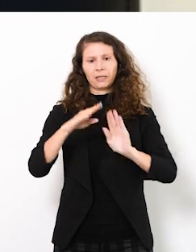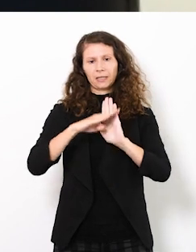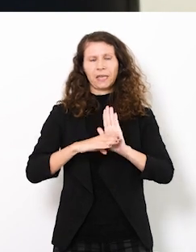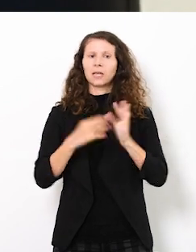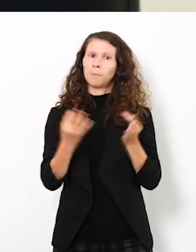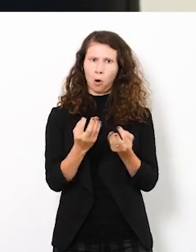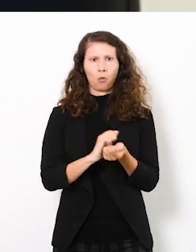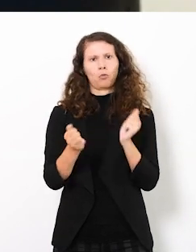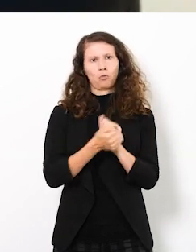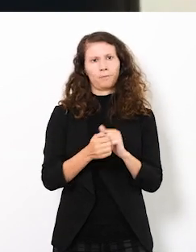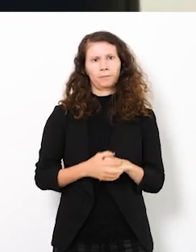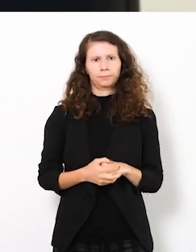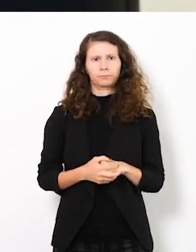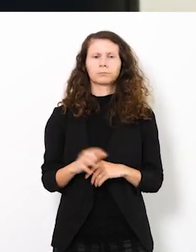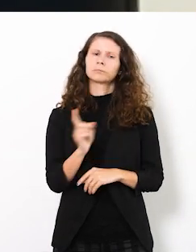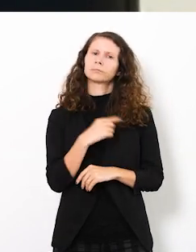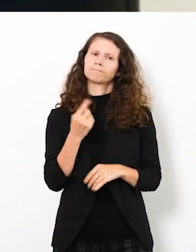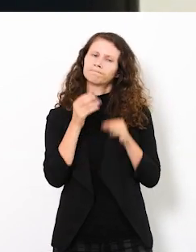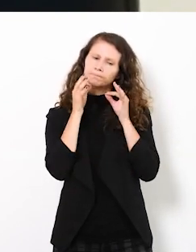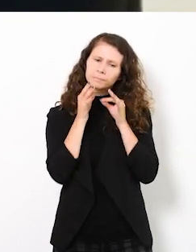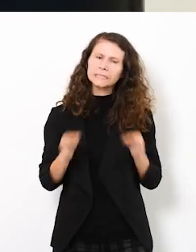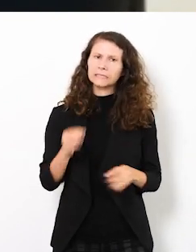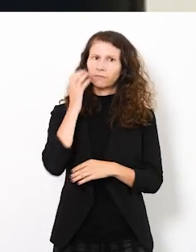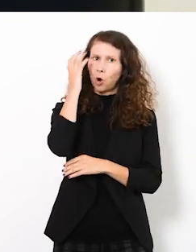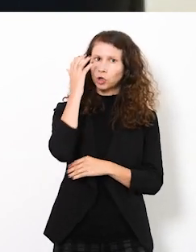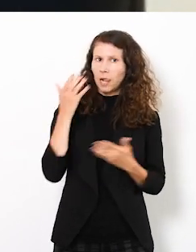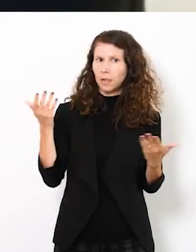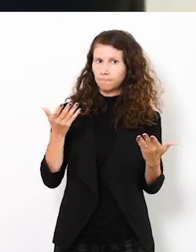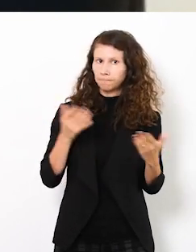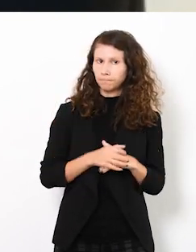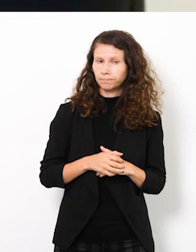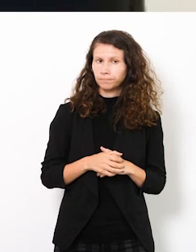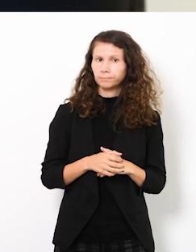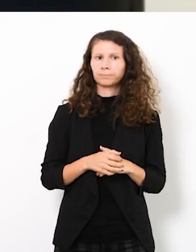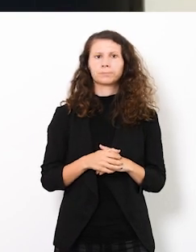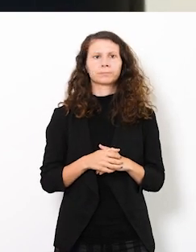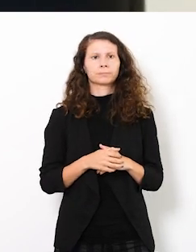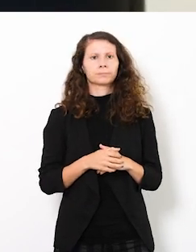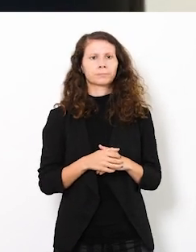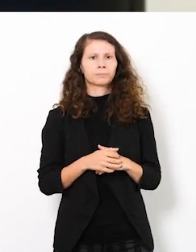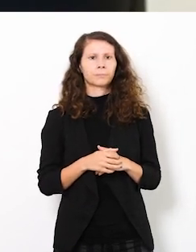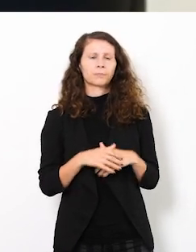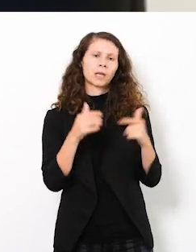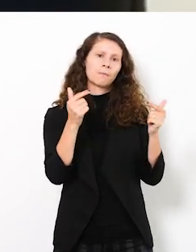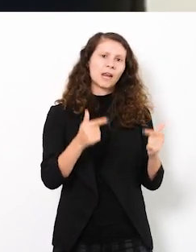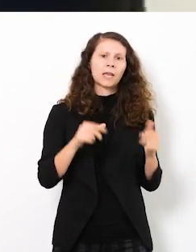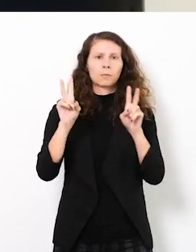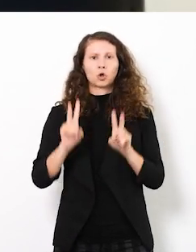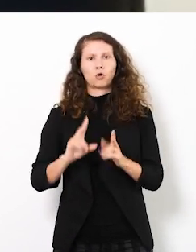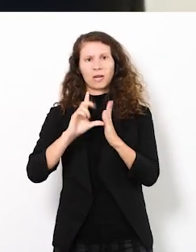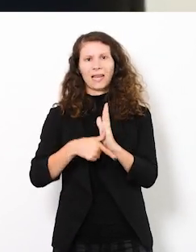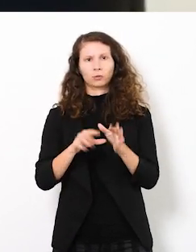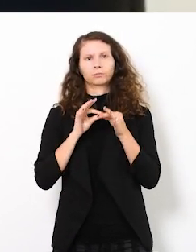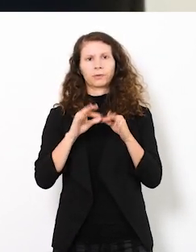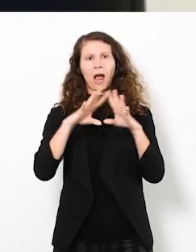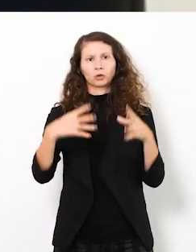Familienpflegezeitgesetzes. Also wir stellen uns insbesondere vor, dass die Berücksichtigung von Pflege- und Betreuungsleistungen im